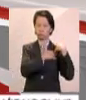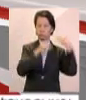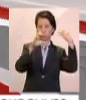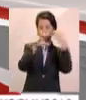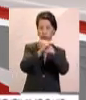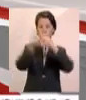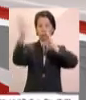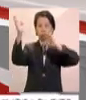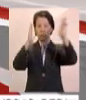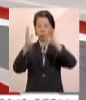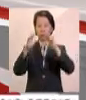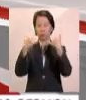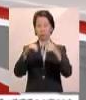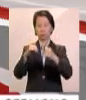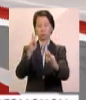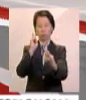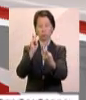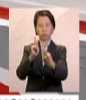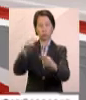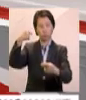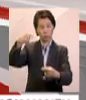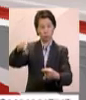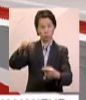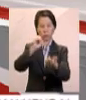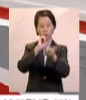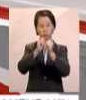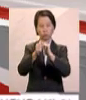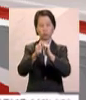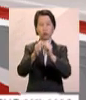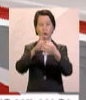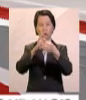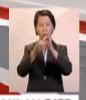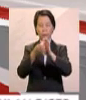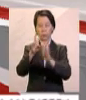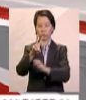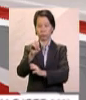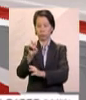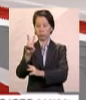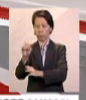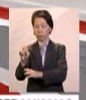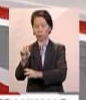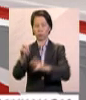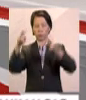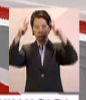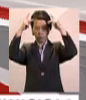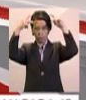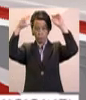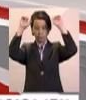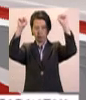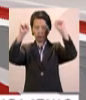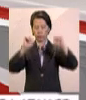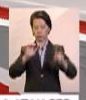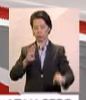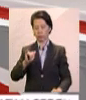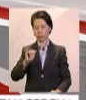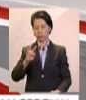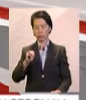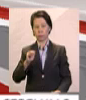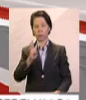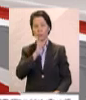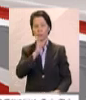negara bagi aksi kelayakan temasha Sukan Olimpik Tokyo 2020. Menurut Presiden BAM Datuk Seri Muhammad Norza